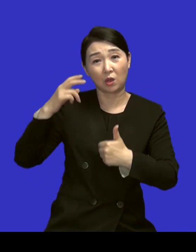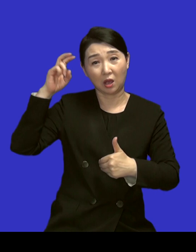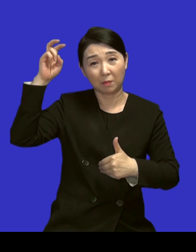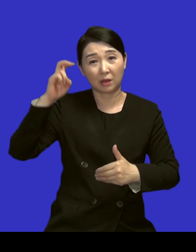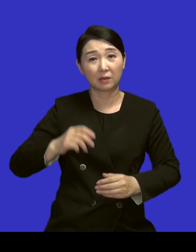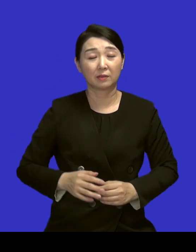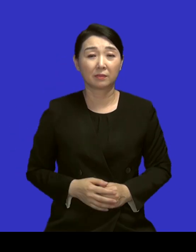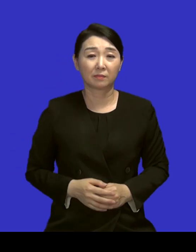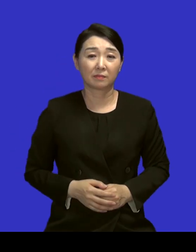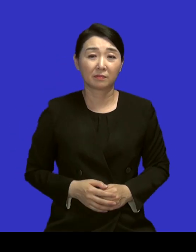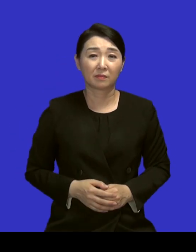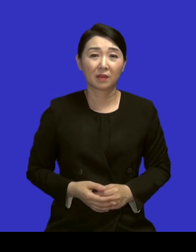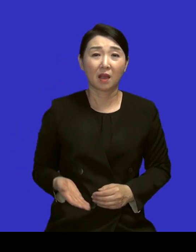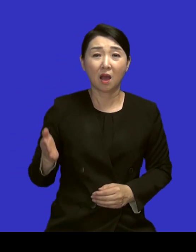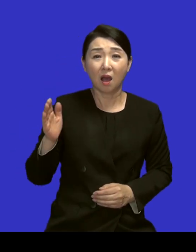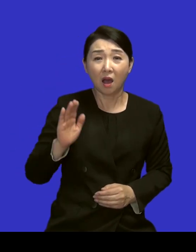기특하셨다면